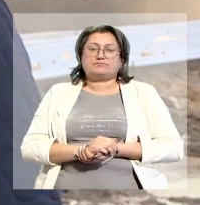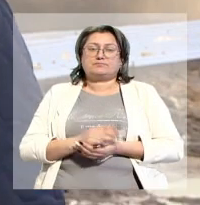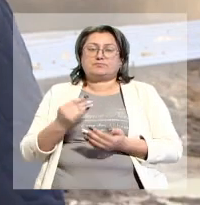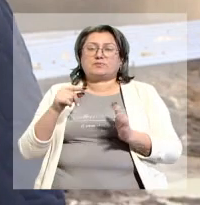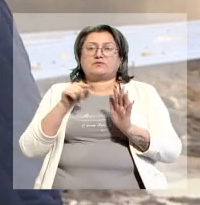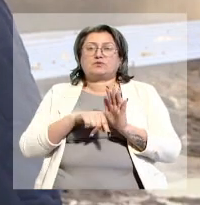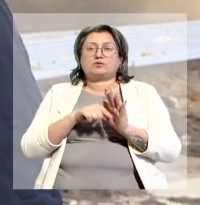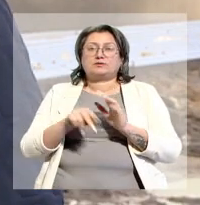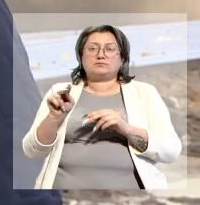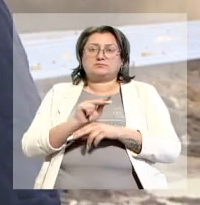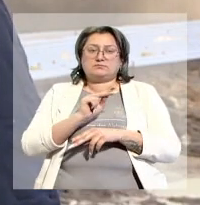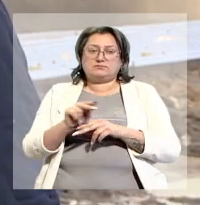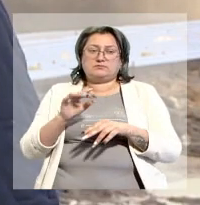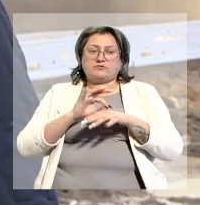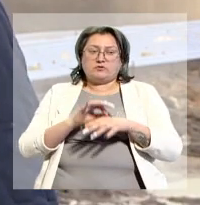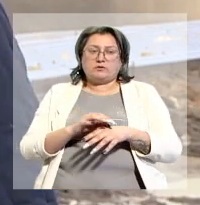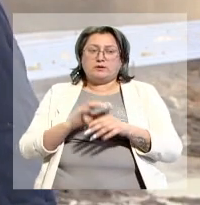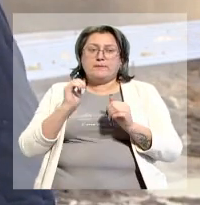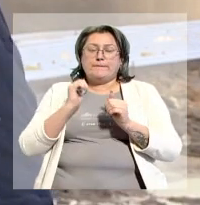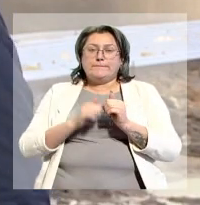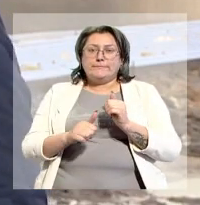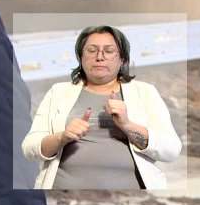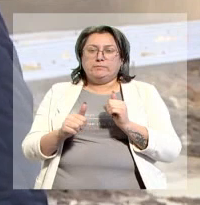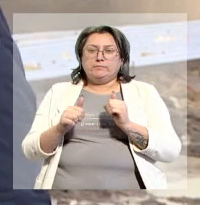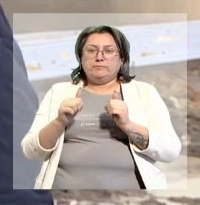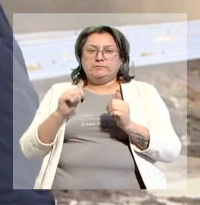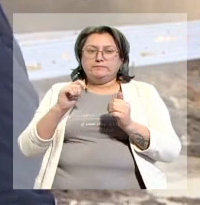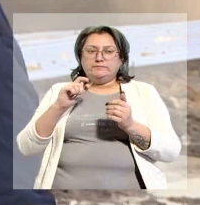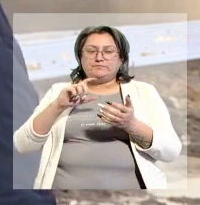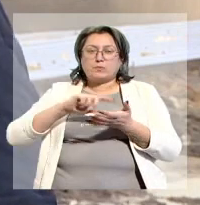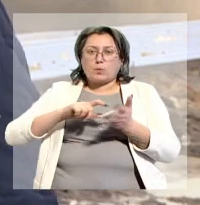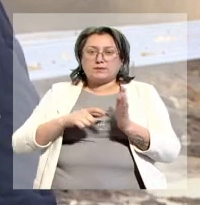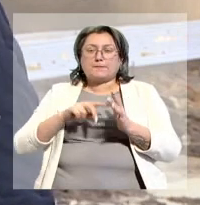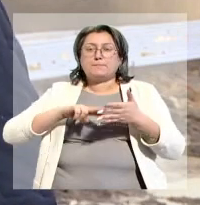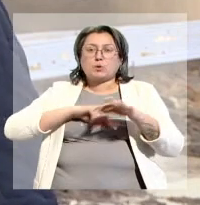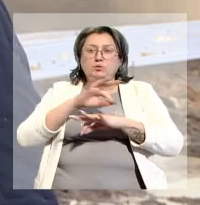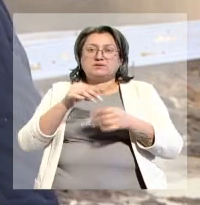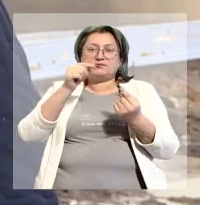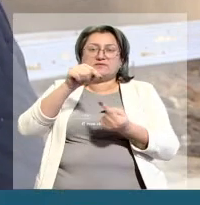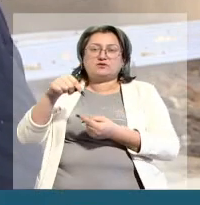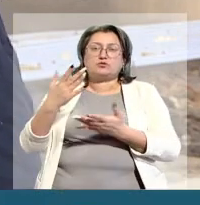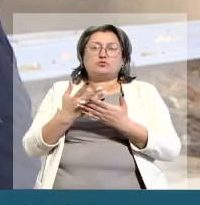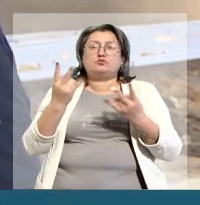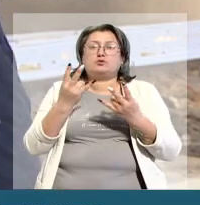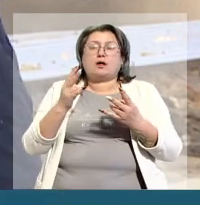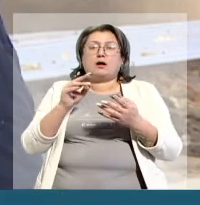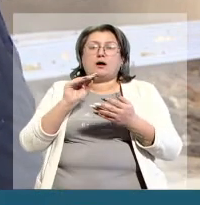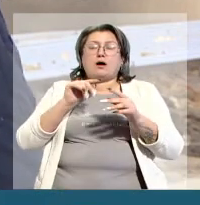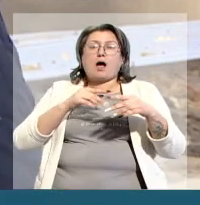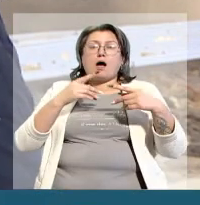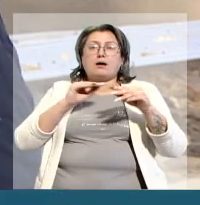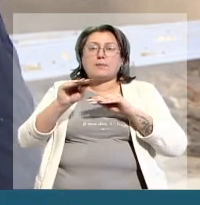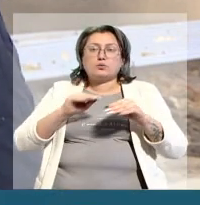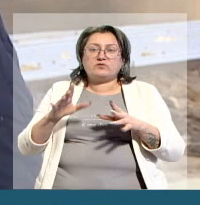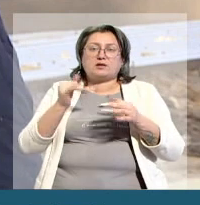сауықтыру кешенінің ішкі құрылысы жүргізілуде. Әрбір бөлме құжатта көрсетілген жабдықтарға сай жасалып жатыр. Ғимараттың бірінші қабатында фитнес зал